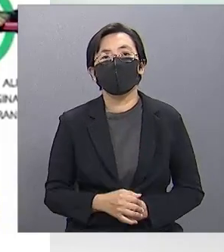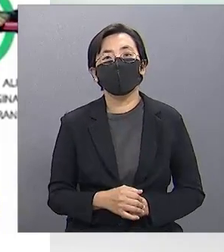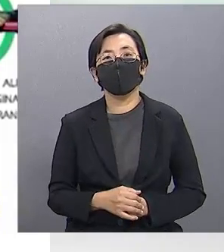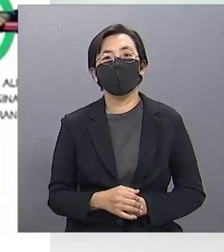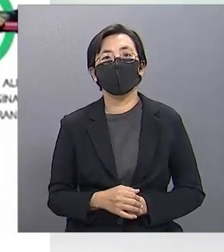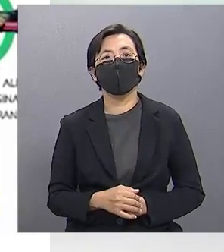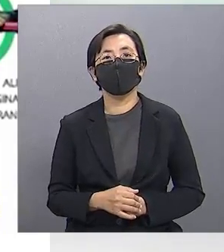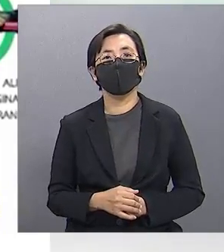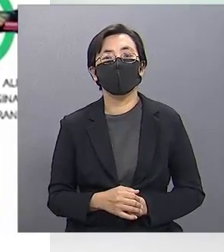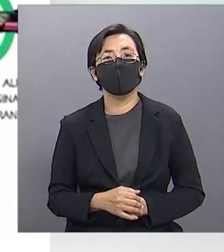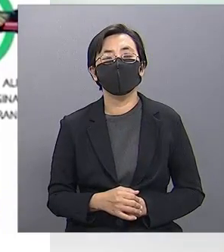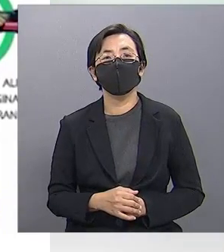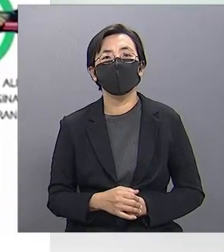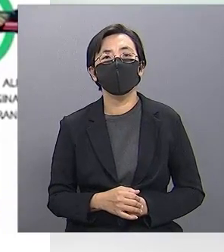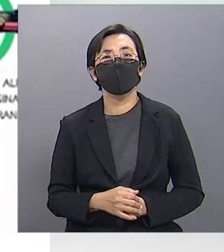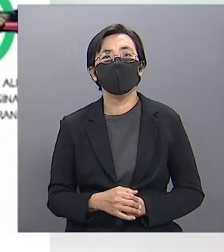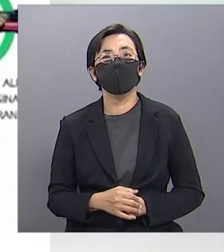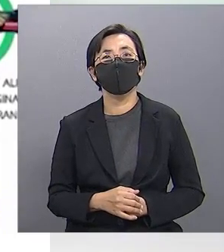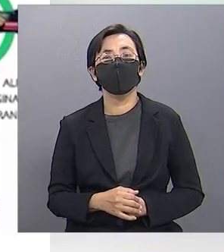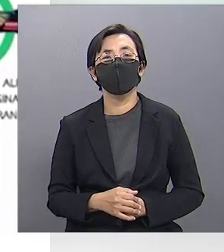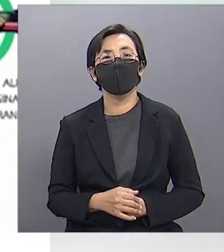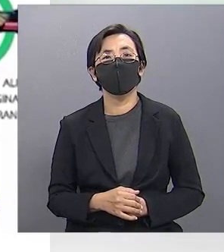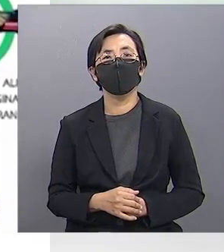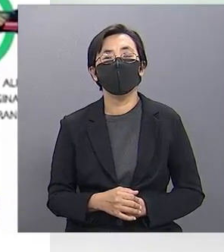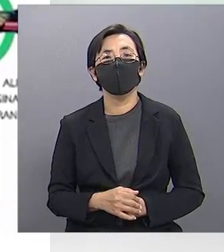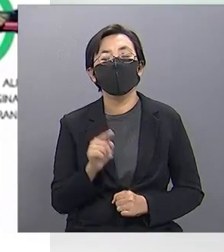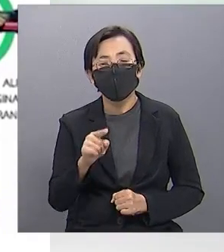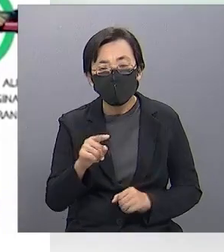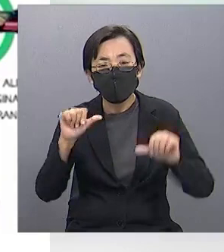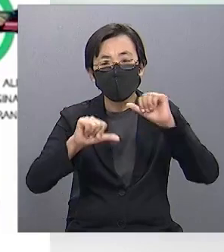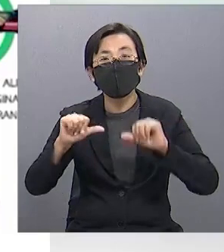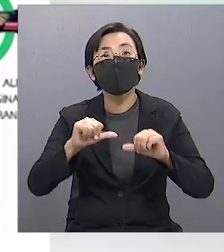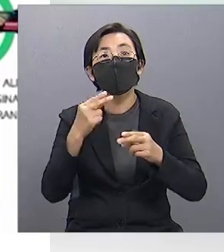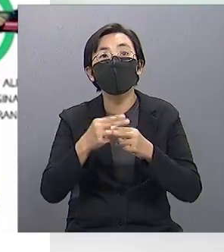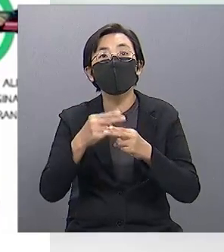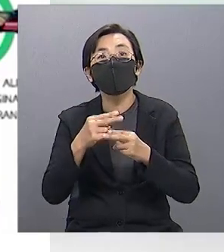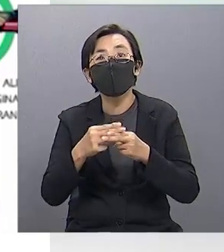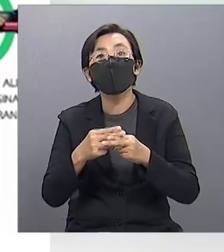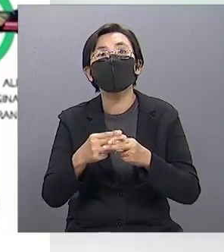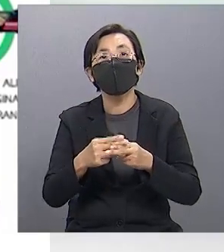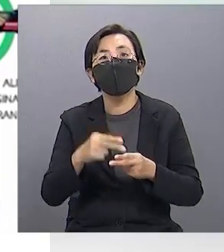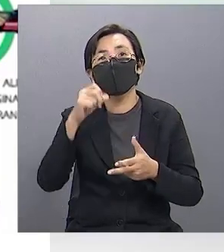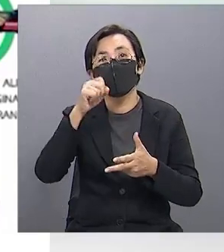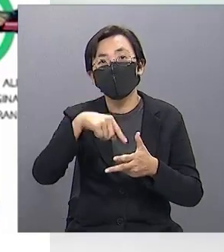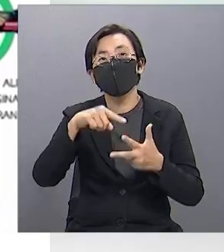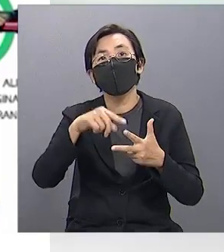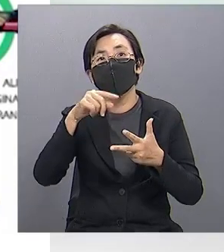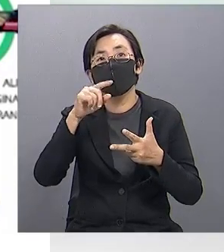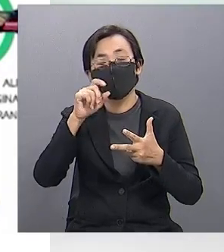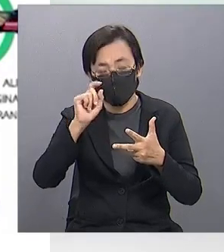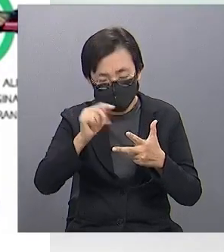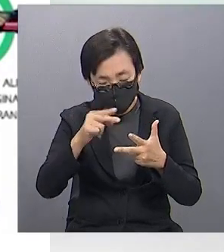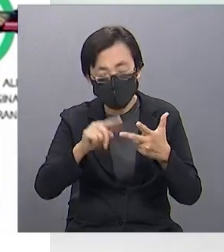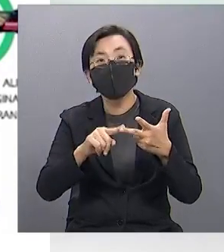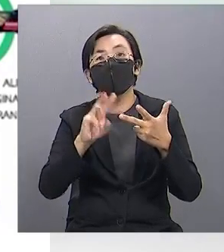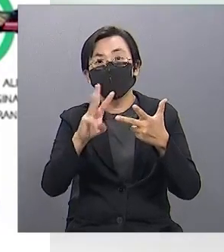ที่เหลือก็คือเราไม่พบว่ามีการปนเปื้อนของเซนดาฟินแล้วก็ทาเดลาฟินแล้วก็เวเดลาฟินนะคะอันนี้เป็น